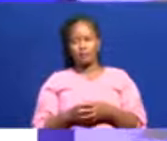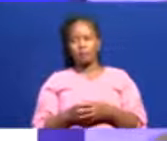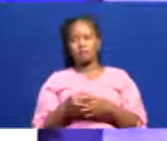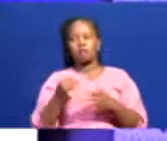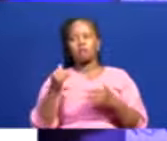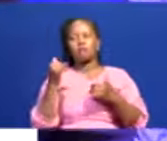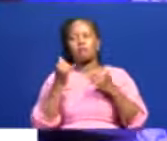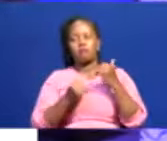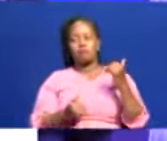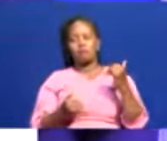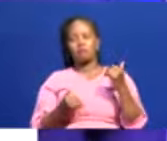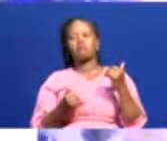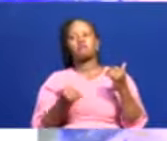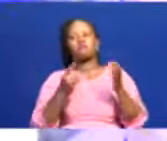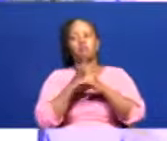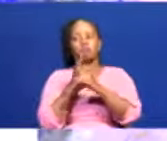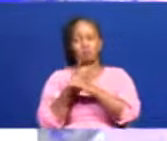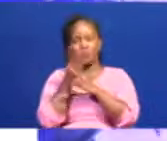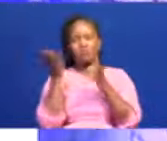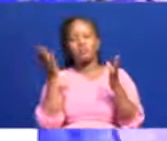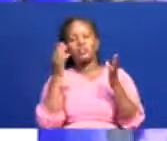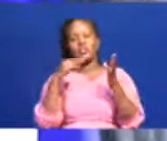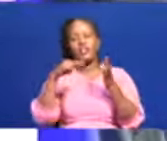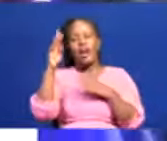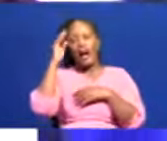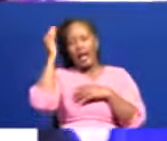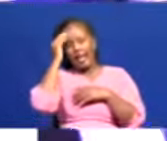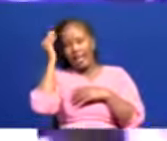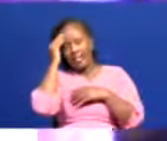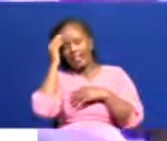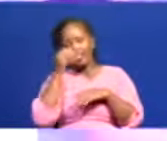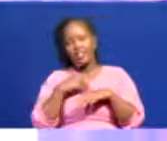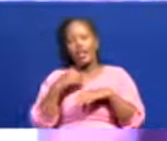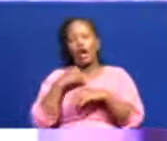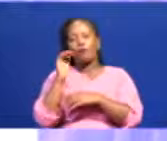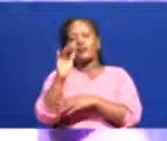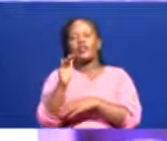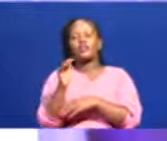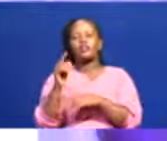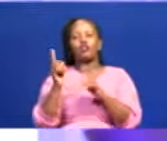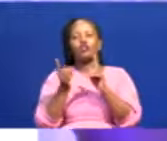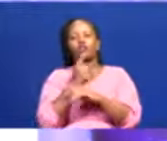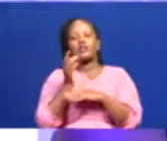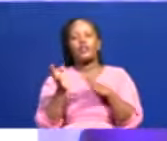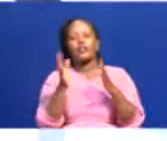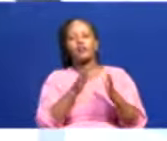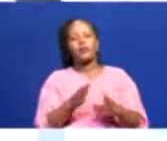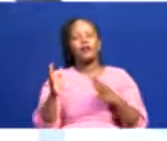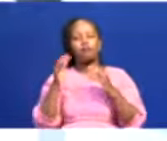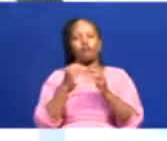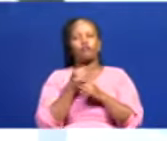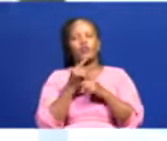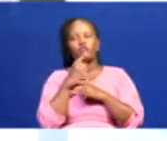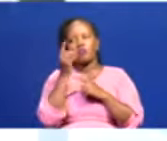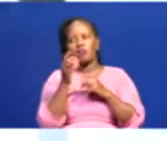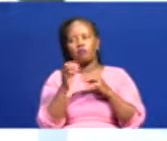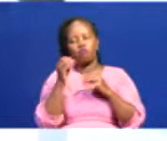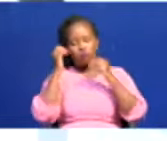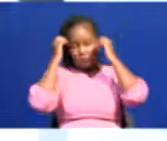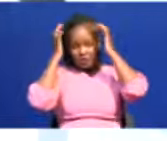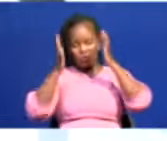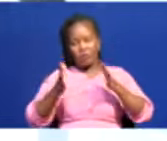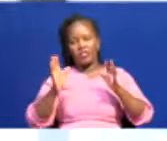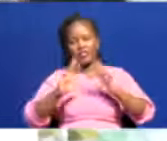Hatimaye, taasisi za elimu ya juu zimehimizwa kuanzisha mipango ya kuandaa wanafunzi kwa ajira. Ujumbe